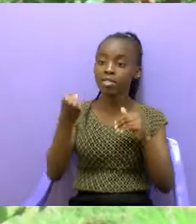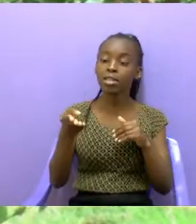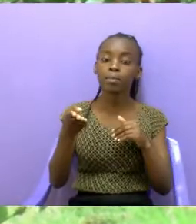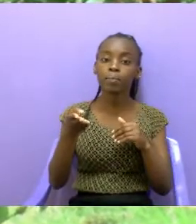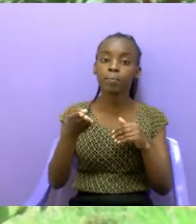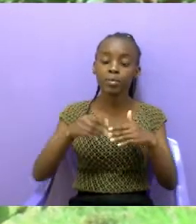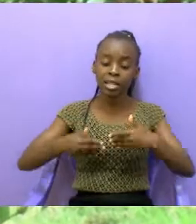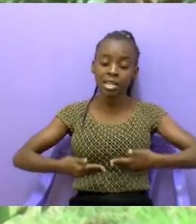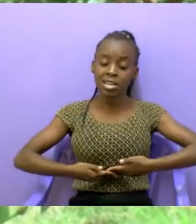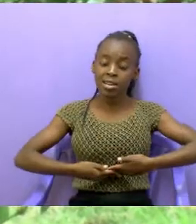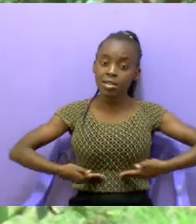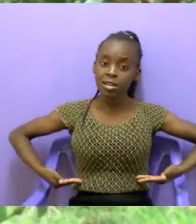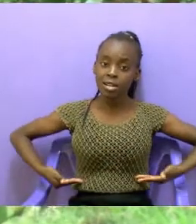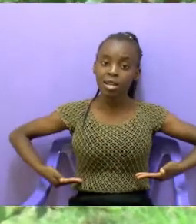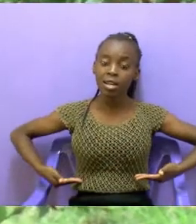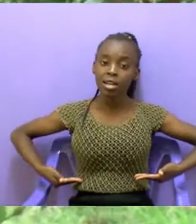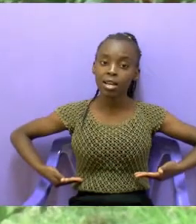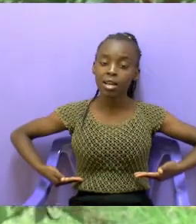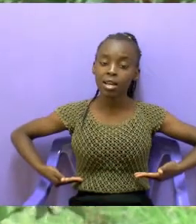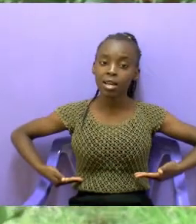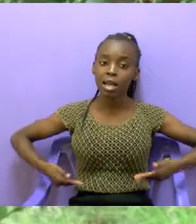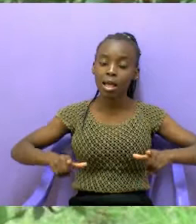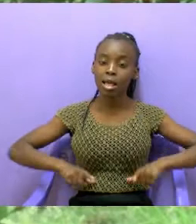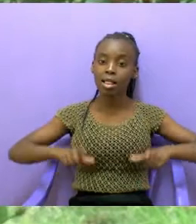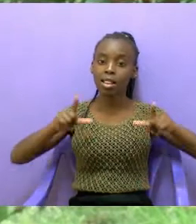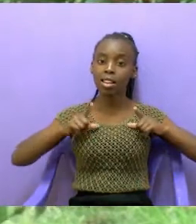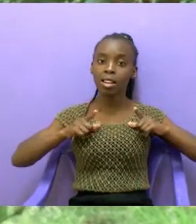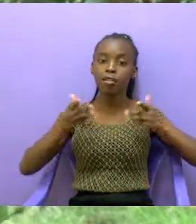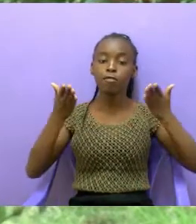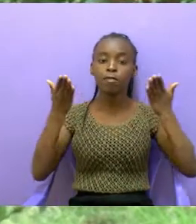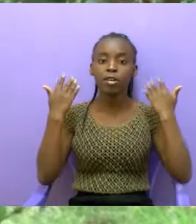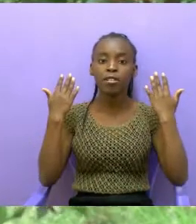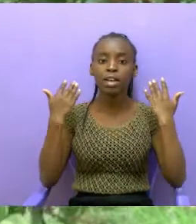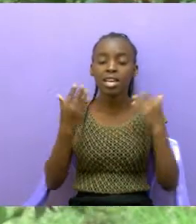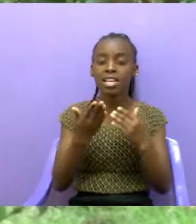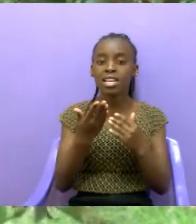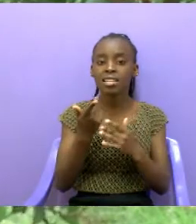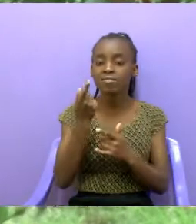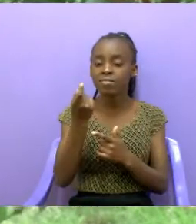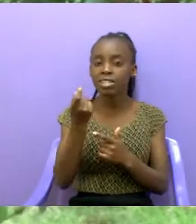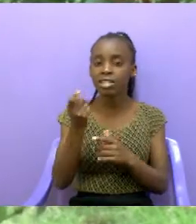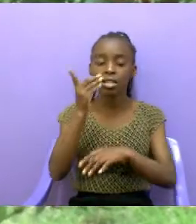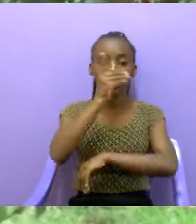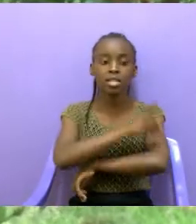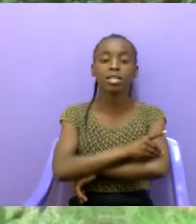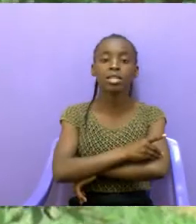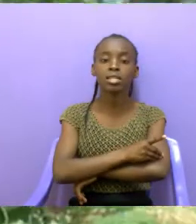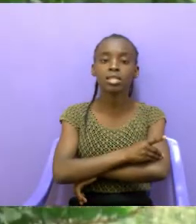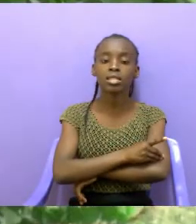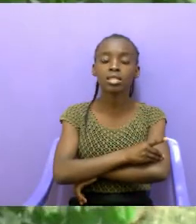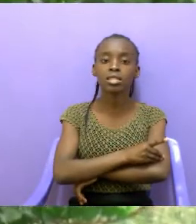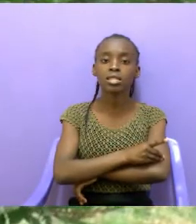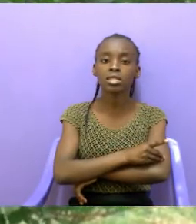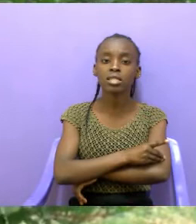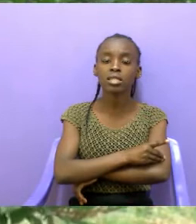Njaa mtu wa Mungu haishi milele. Ni masiku kidogo sana inaisha. Hata